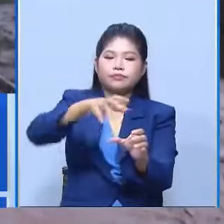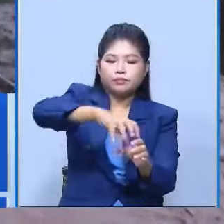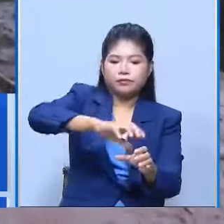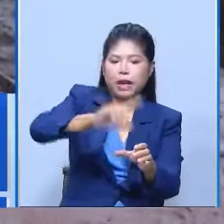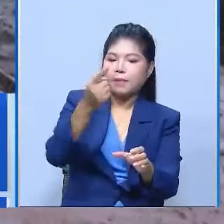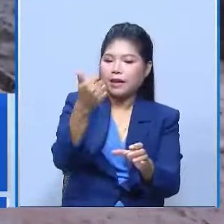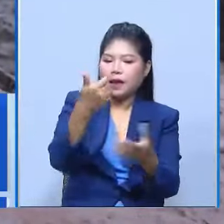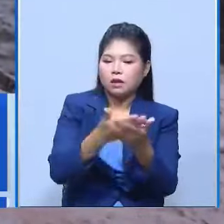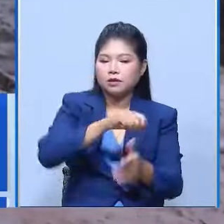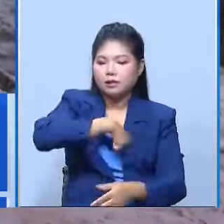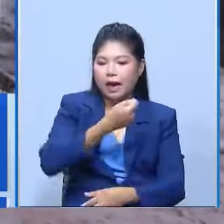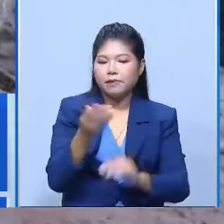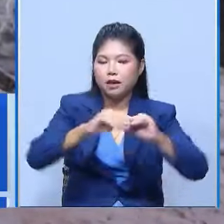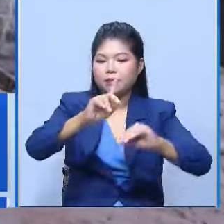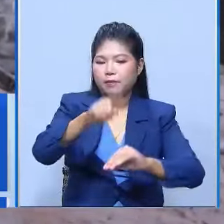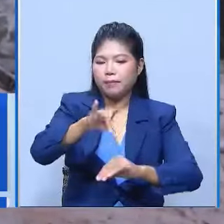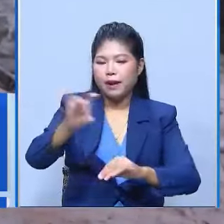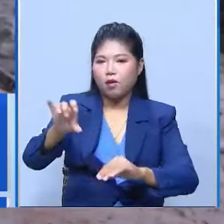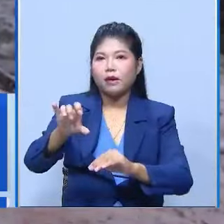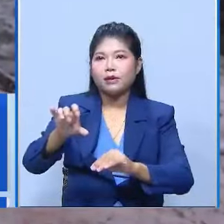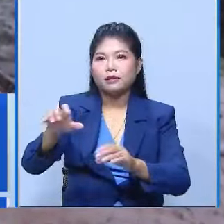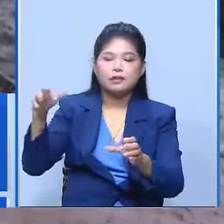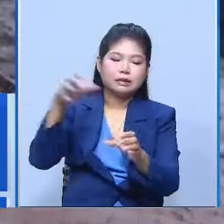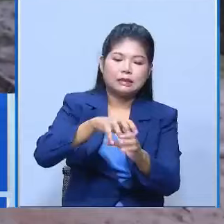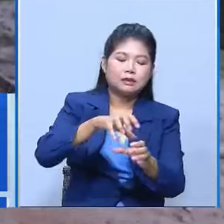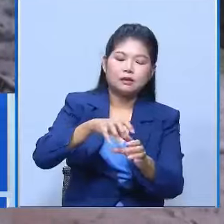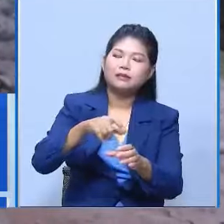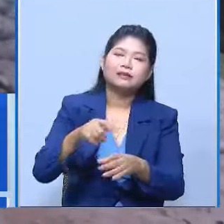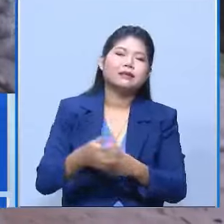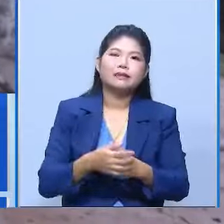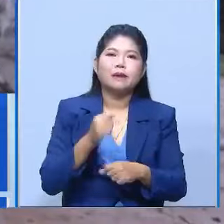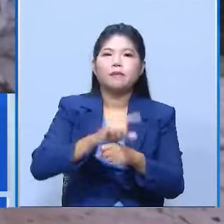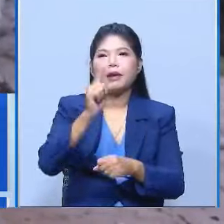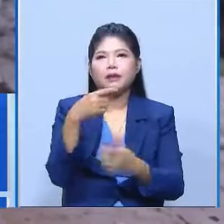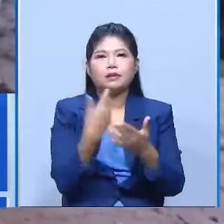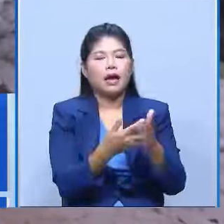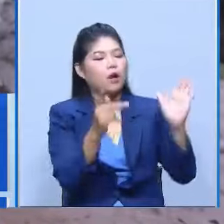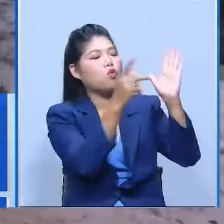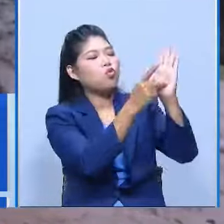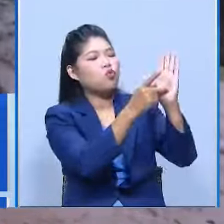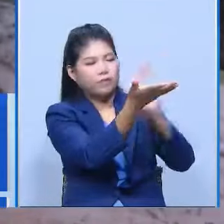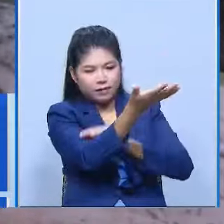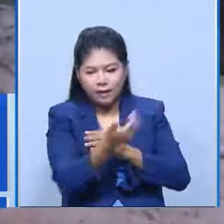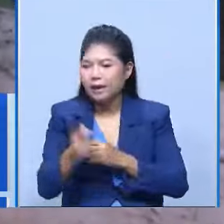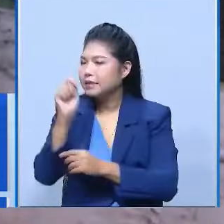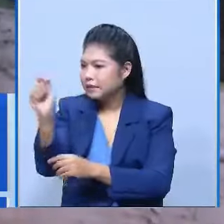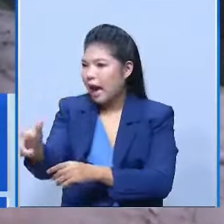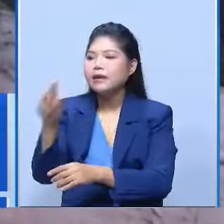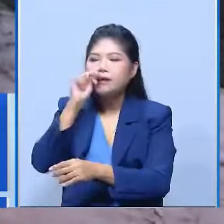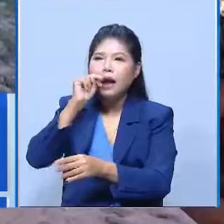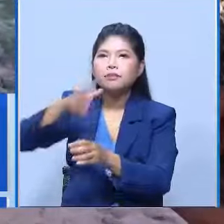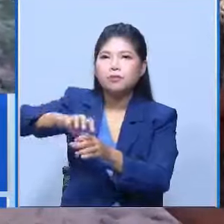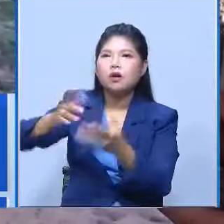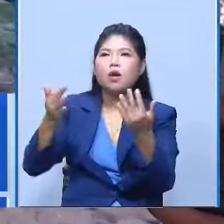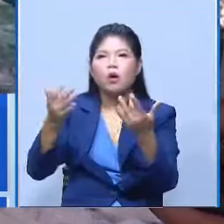ต่เสียเงิน 1,800 บาทค่าติดตั้งใหม่ตอนนี้ก็ต้องยอมกู้เงินนอกระบบมาจ่ายค่ะแล้วก็ต้องรอวันอังค